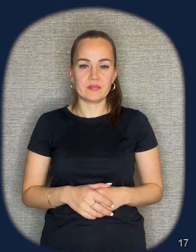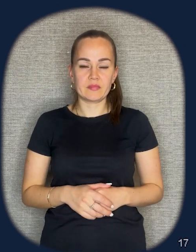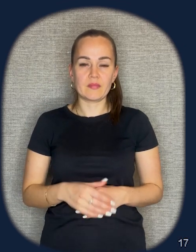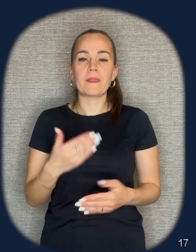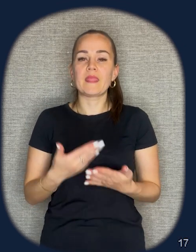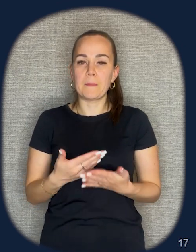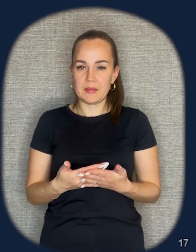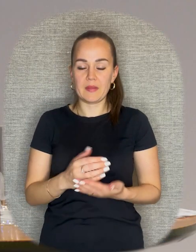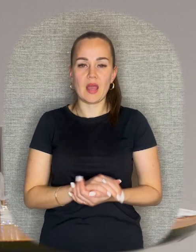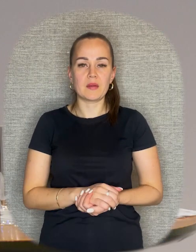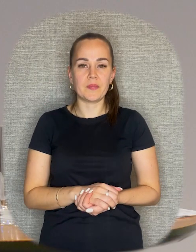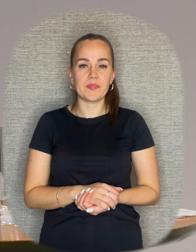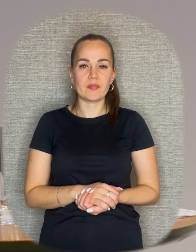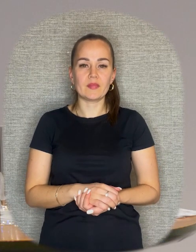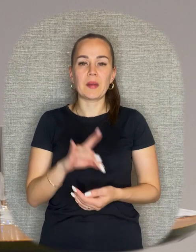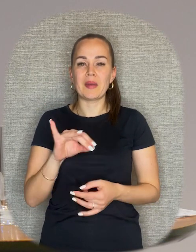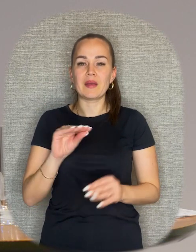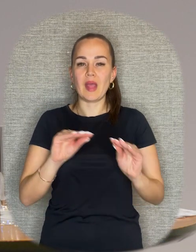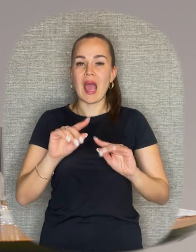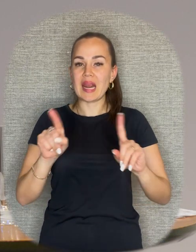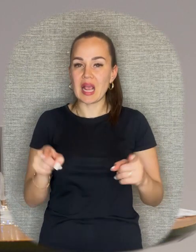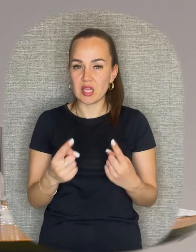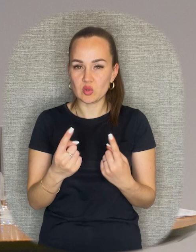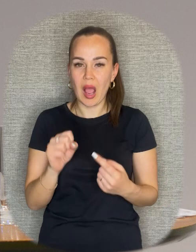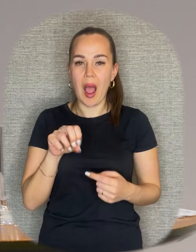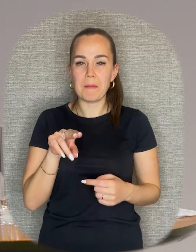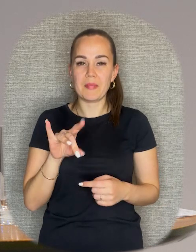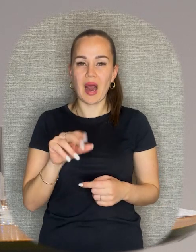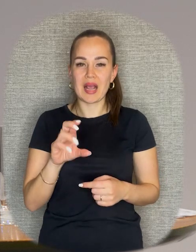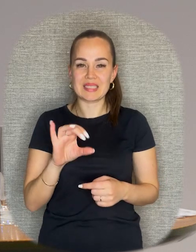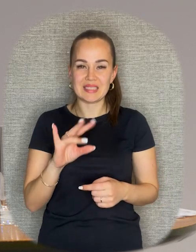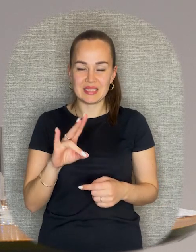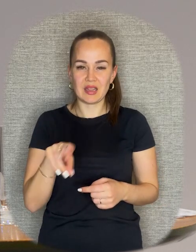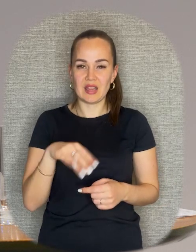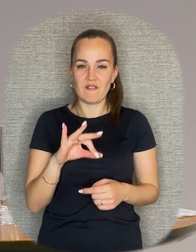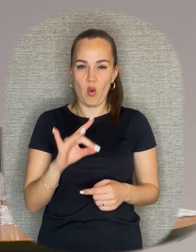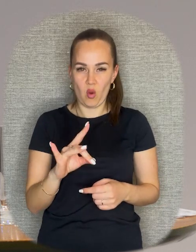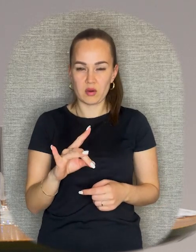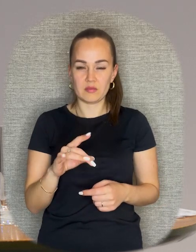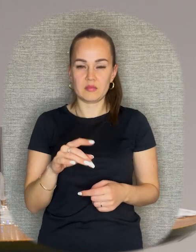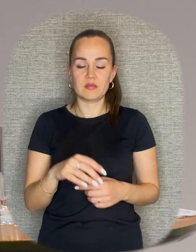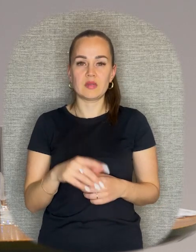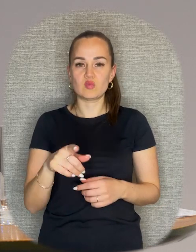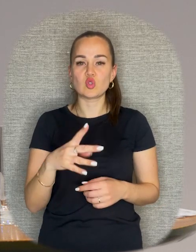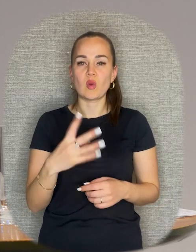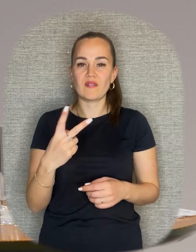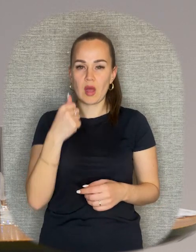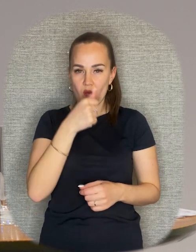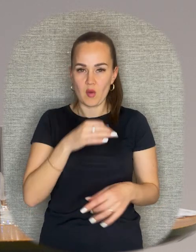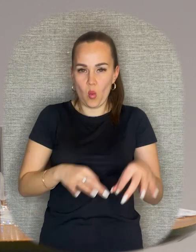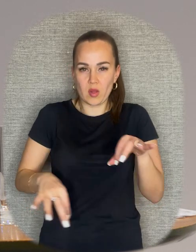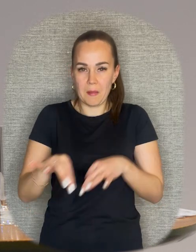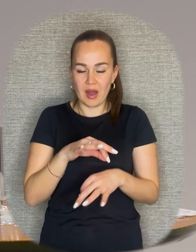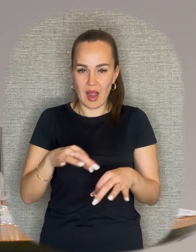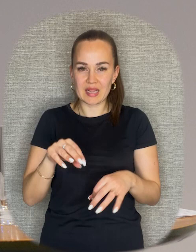авторскому замыслу Ну вот например при реконструкции апраксина двора это проект архитектора Тверского 4